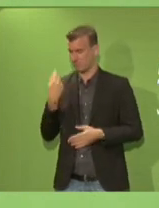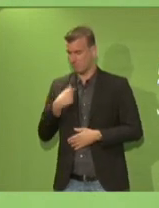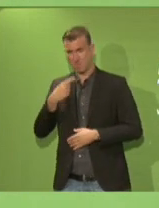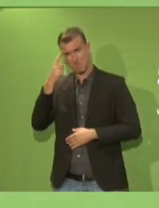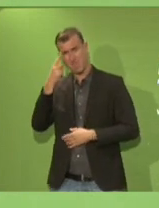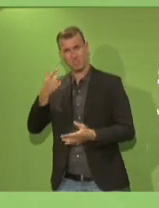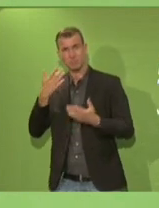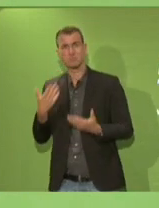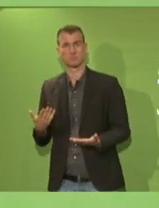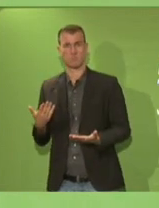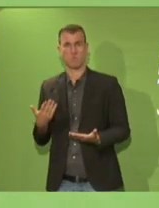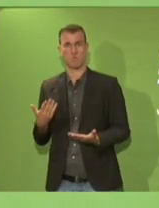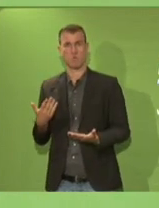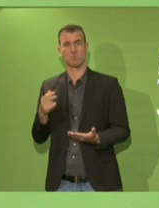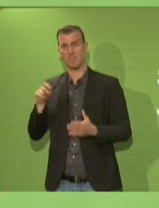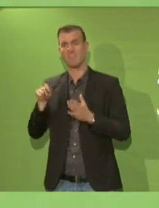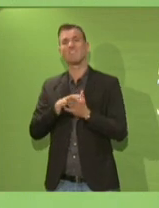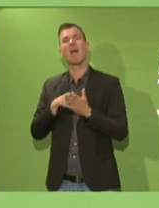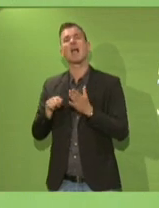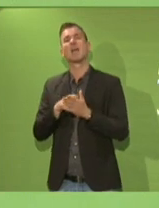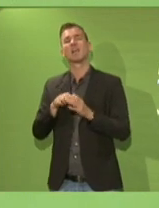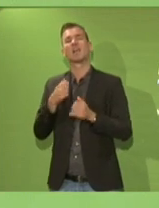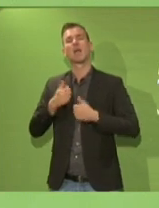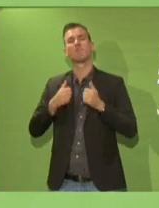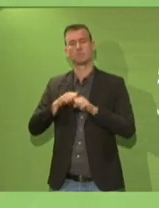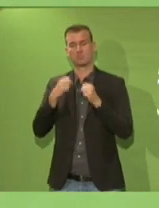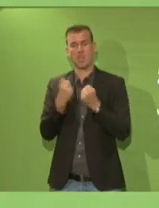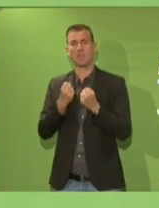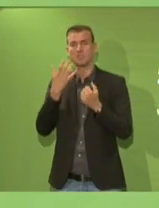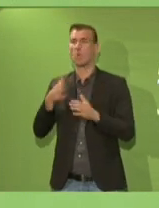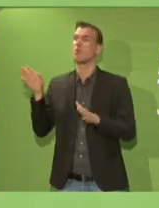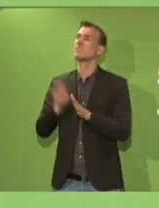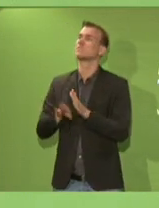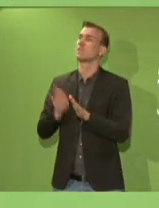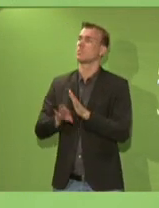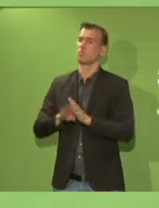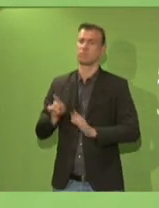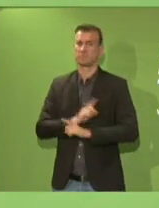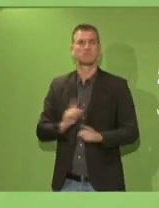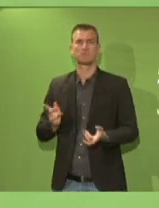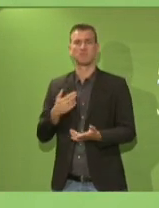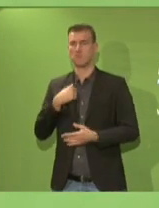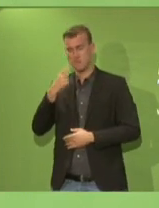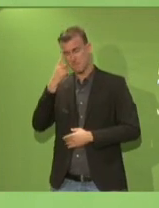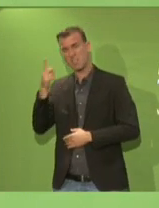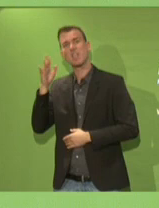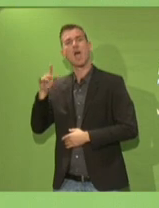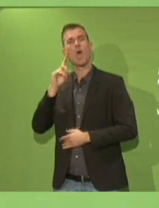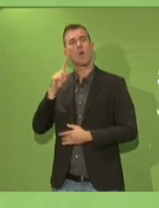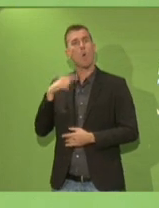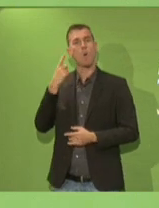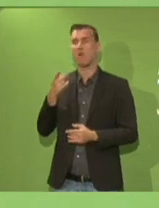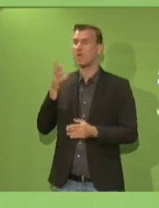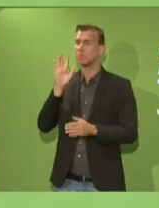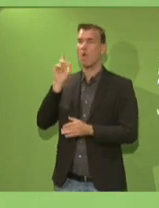Meinung, dass in den Westbalkanstaaten keine Diskriminierung mehr stattfindet. Wir sind nicht der Meinung, dass dort Roma nicht mehr